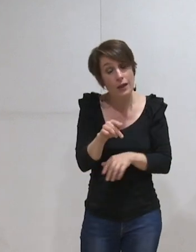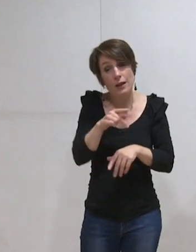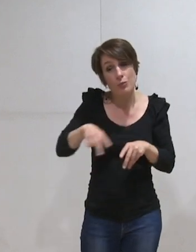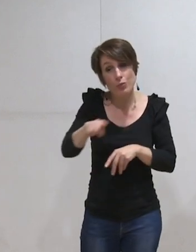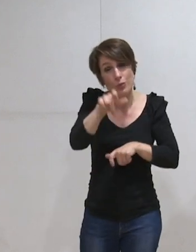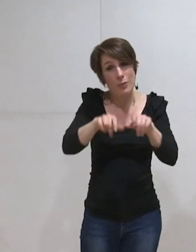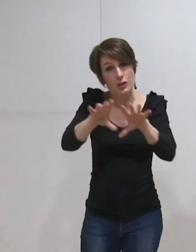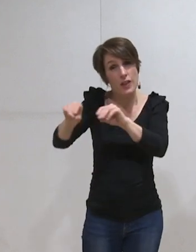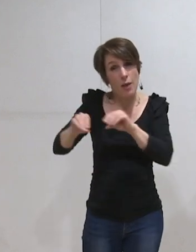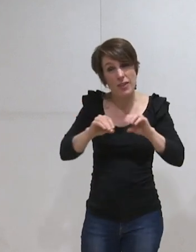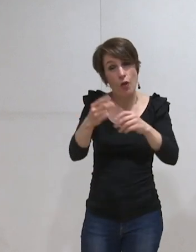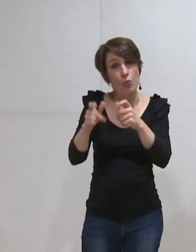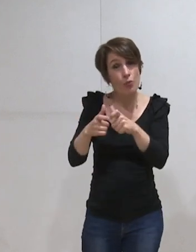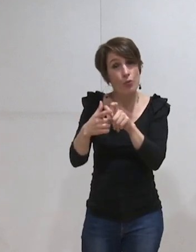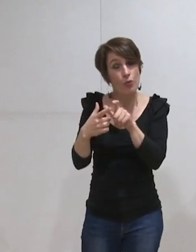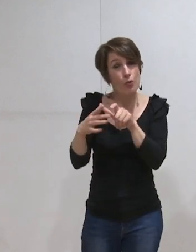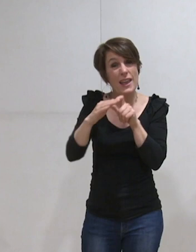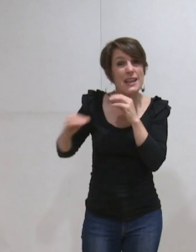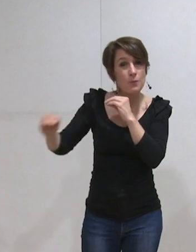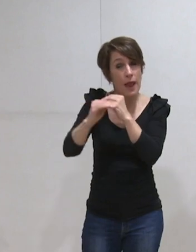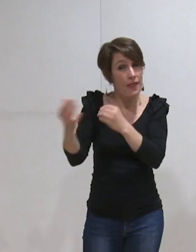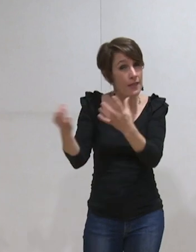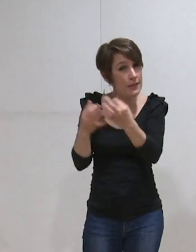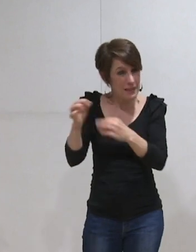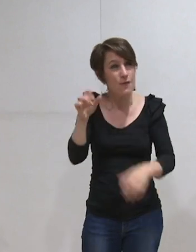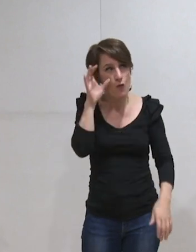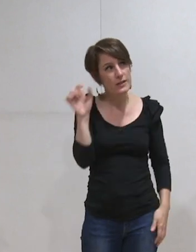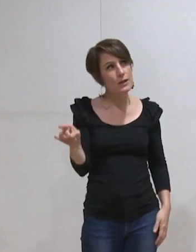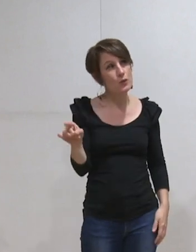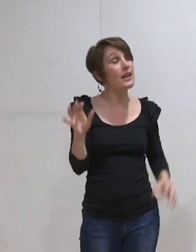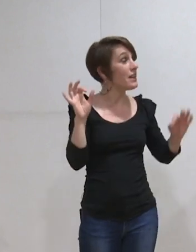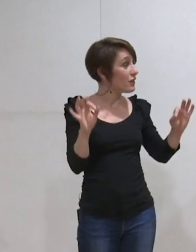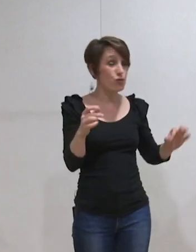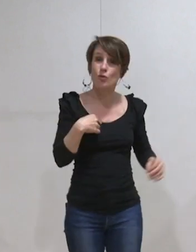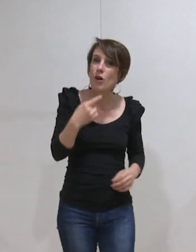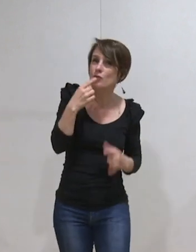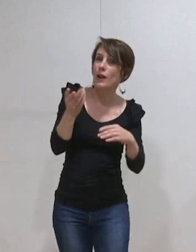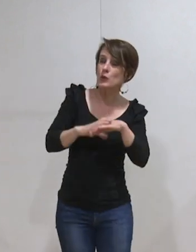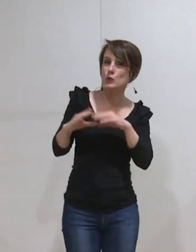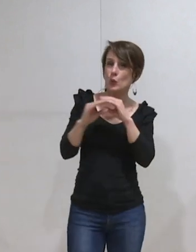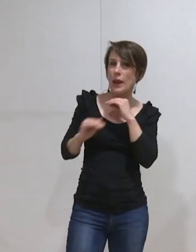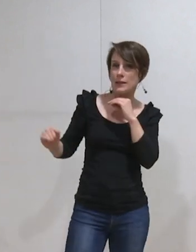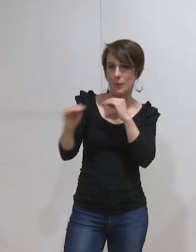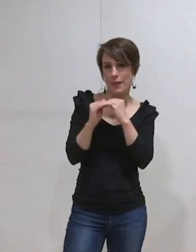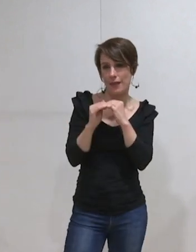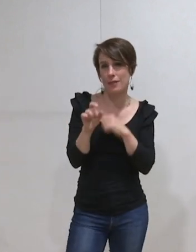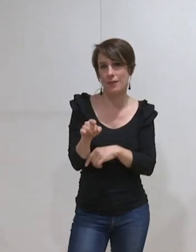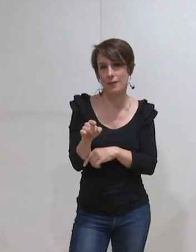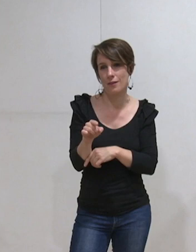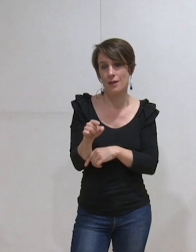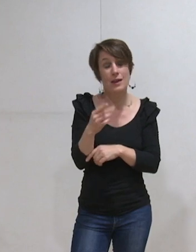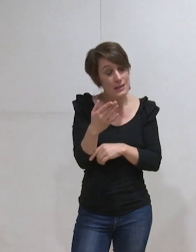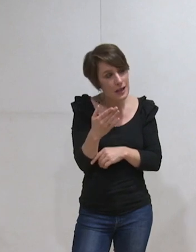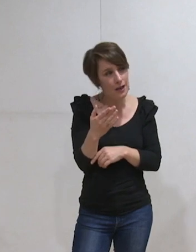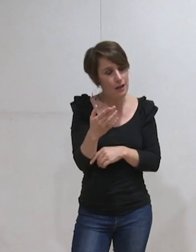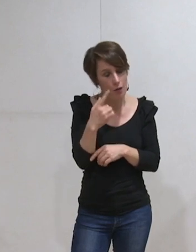de l'esplanade et puisque je par parle de l'esplanade et c'est un élément de réponse sur votre méthode il faut avoir